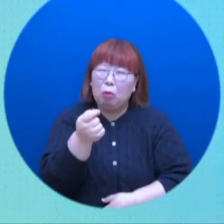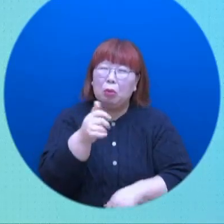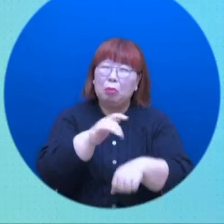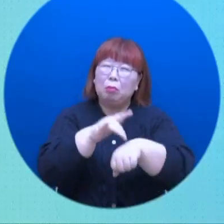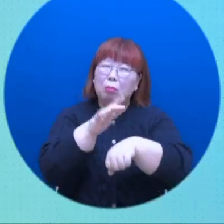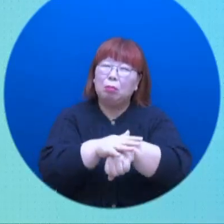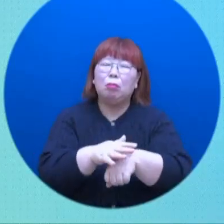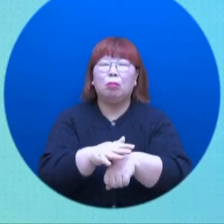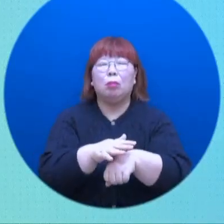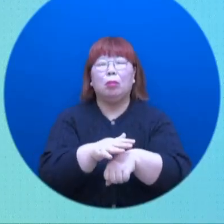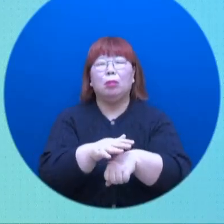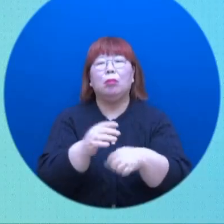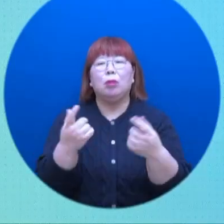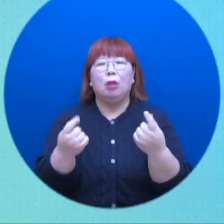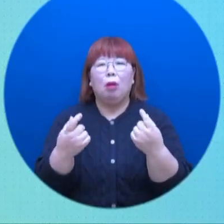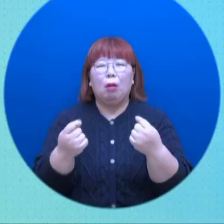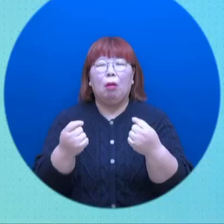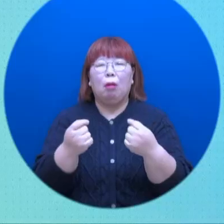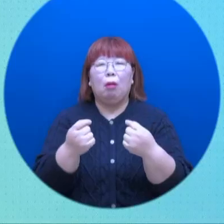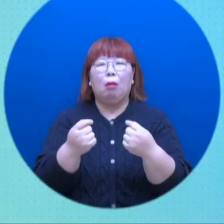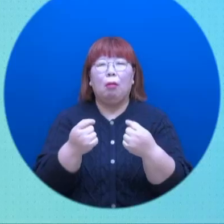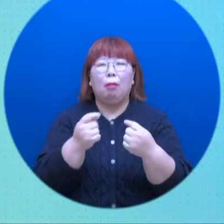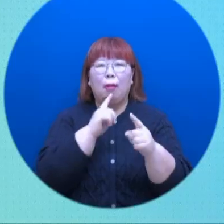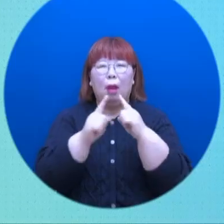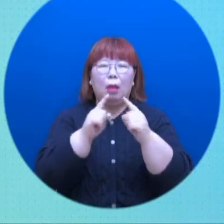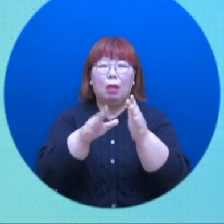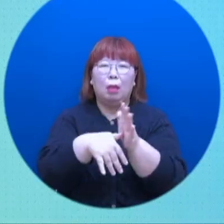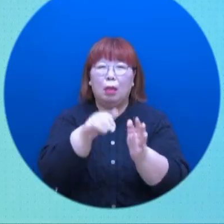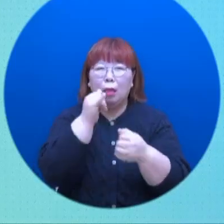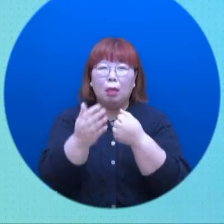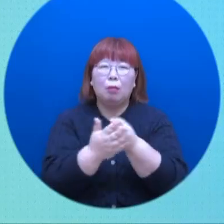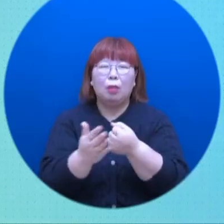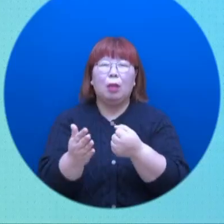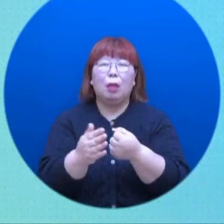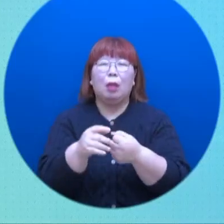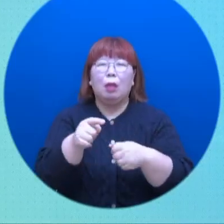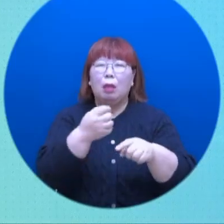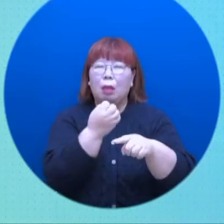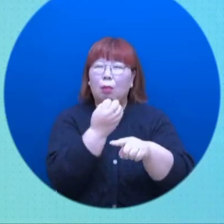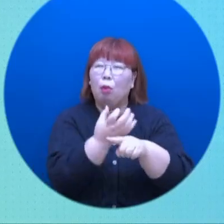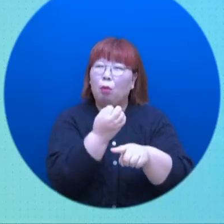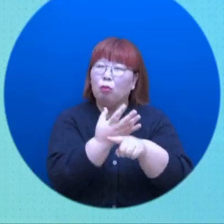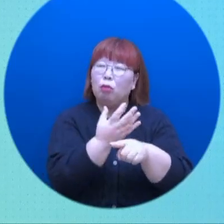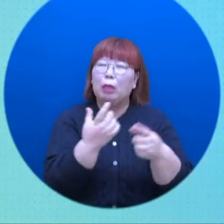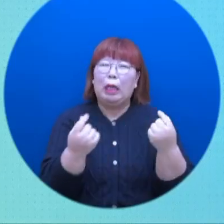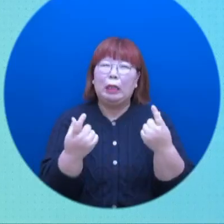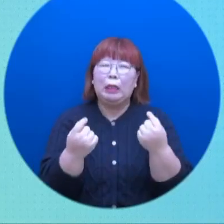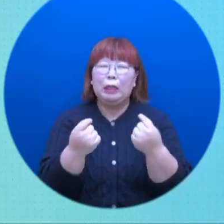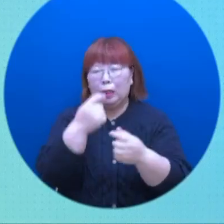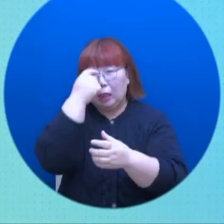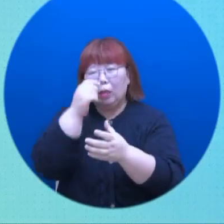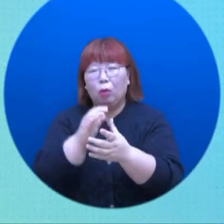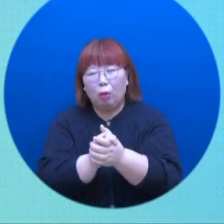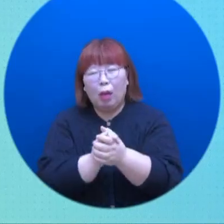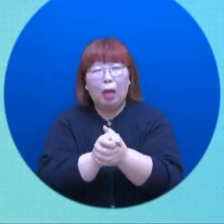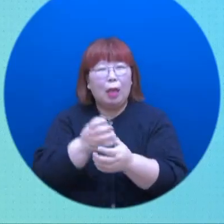습관적으로 하다 보니 이 보물이 잊혀져 간다라는 것입니다. 여러분,